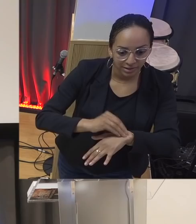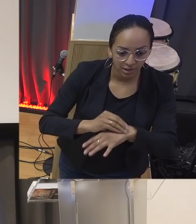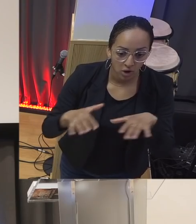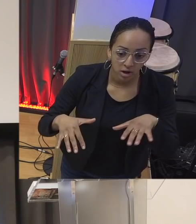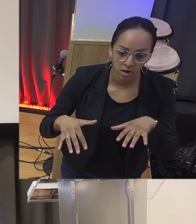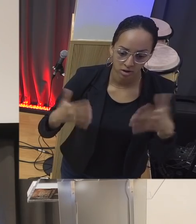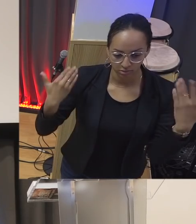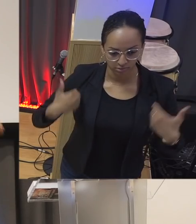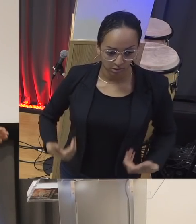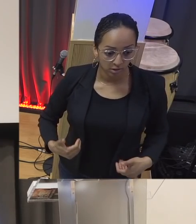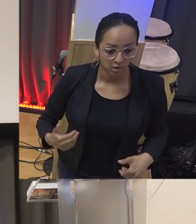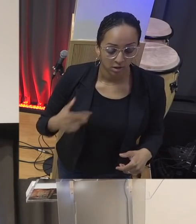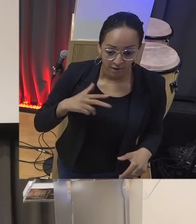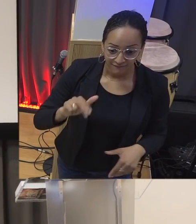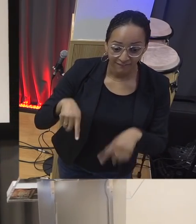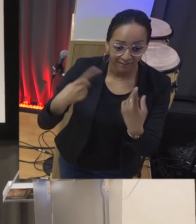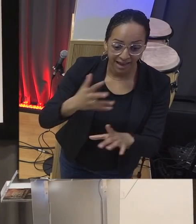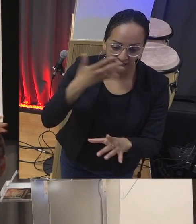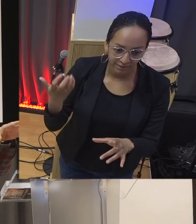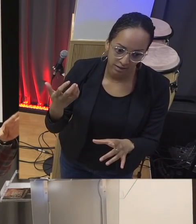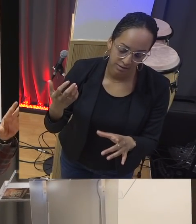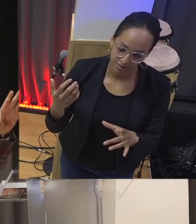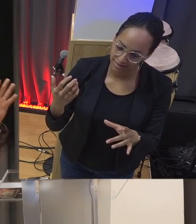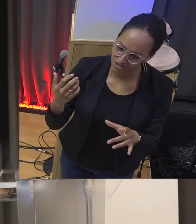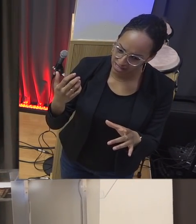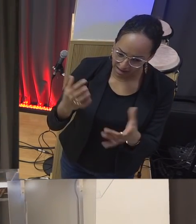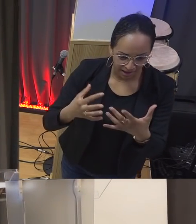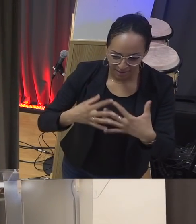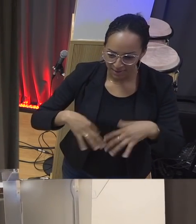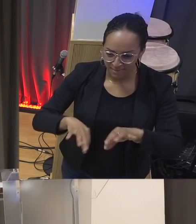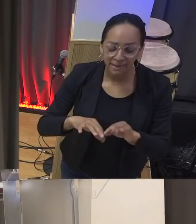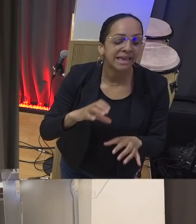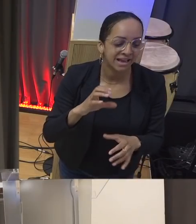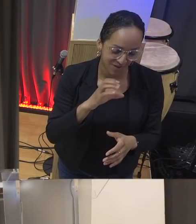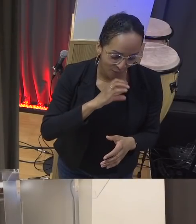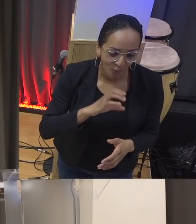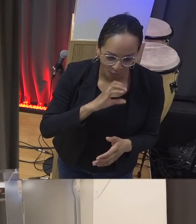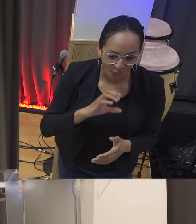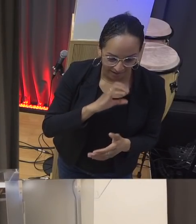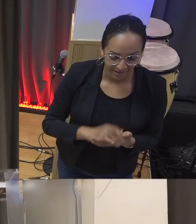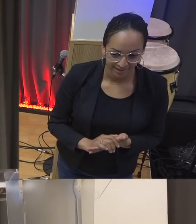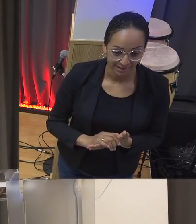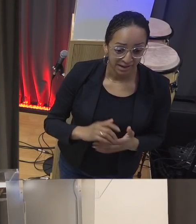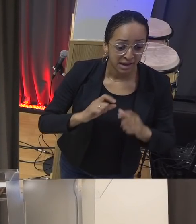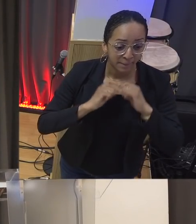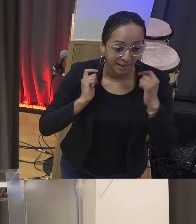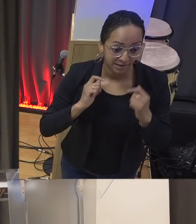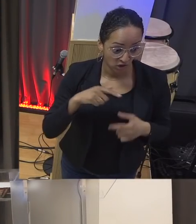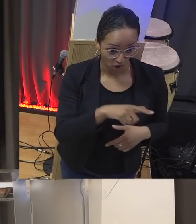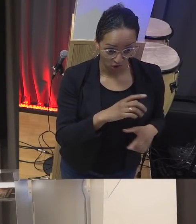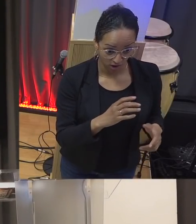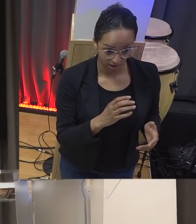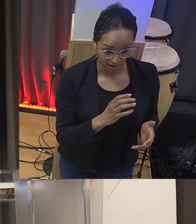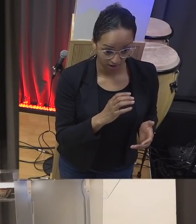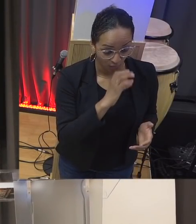Seigneur. On sera à Kinshasa dans 15 jours. C'est la première fois que je fais au Congo. Le pasteur Bondo, ça fait 5 ans qu'il m'arrache la